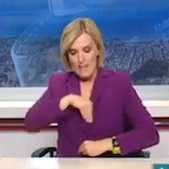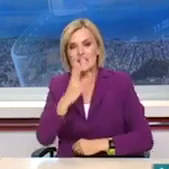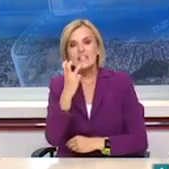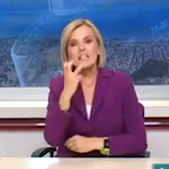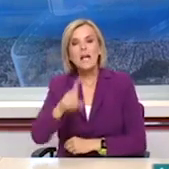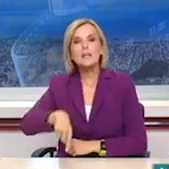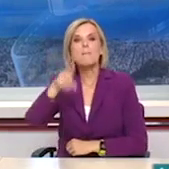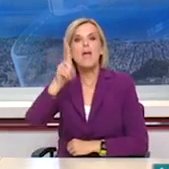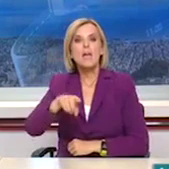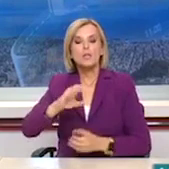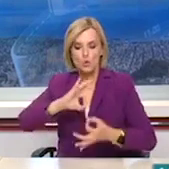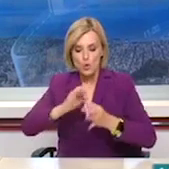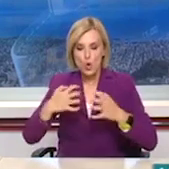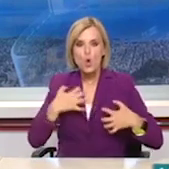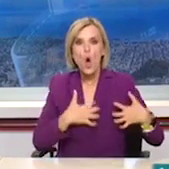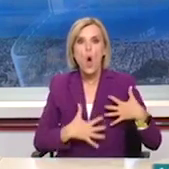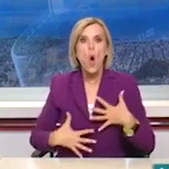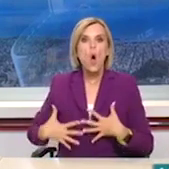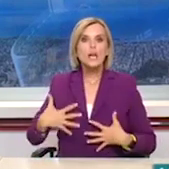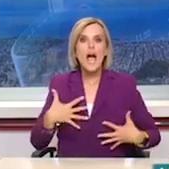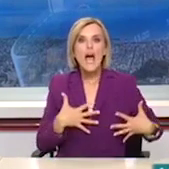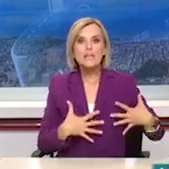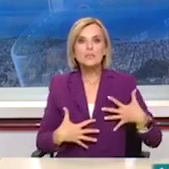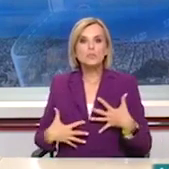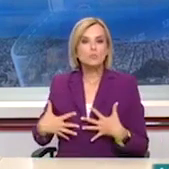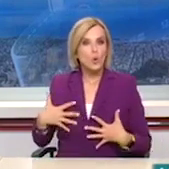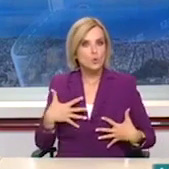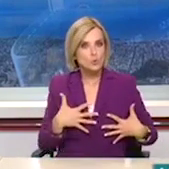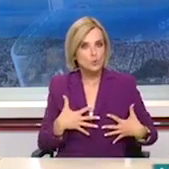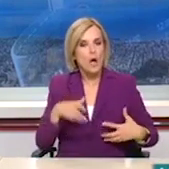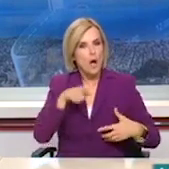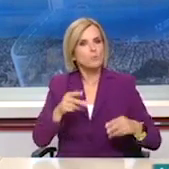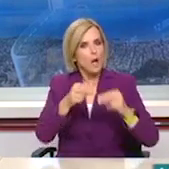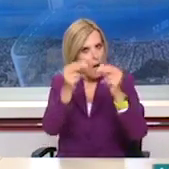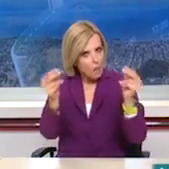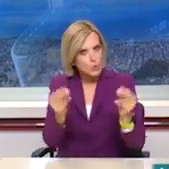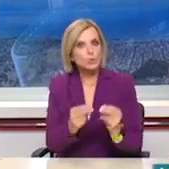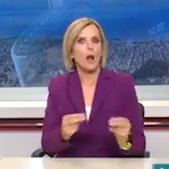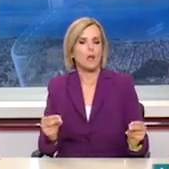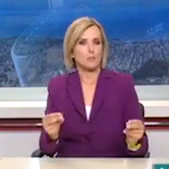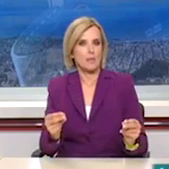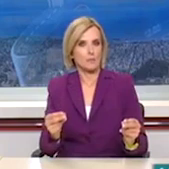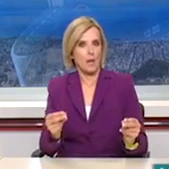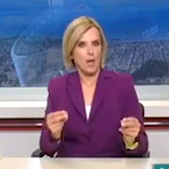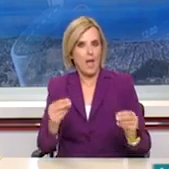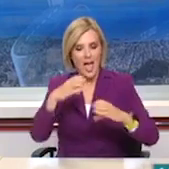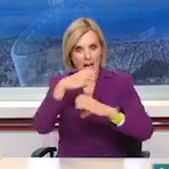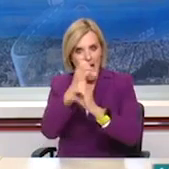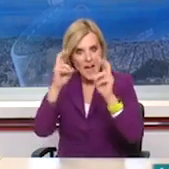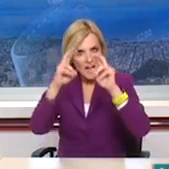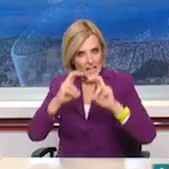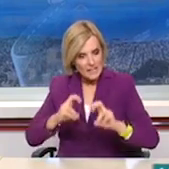οποία με εργαστηριακά δεδομένα είναι αποτελεσματικά για τον κορονοϊό. Άρα έχουμε εργαστηριακή υποστήριξη των δεδομένων,